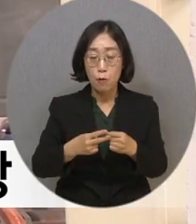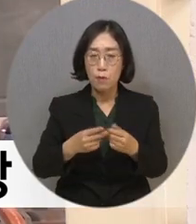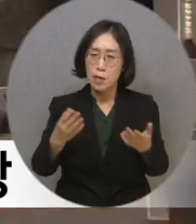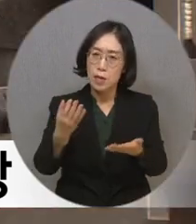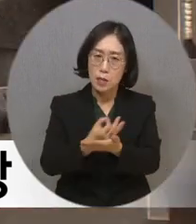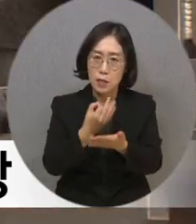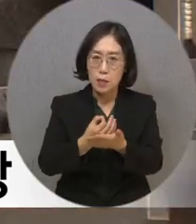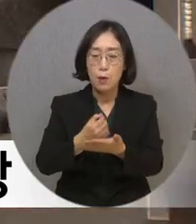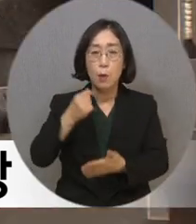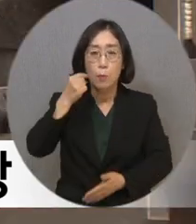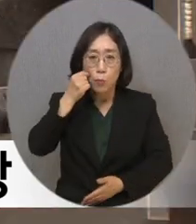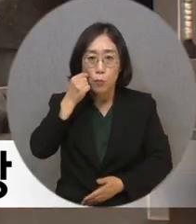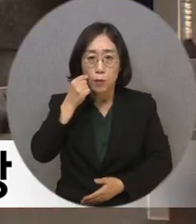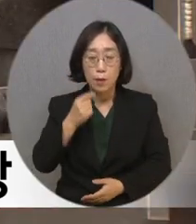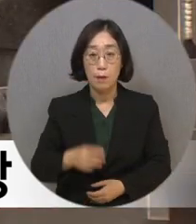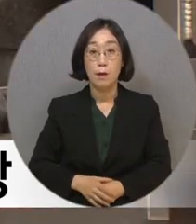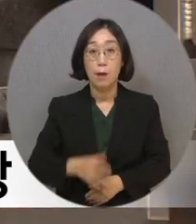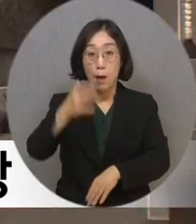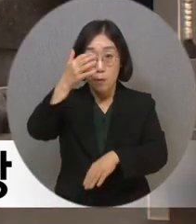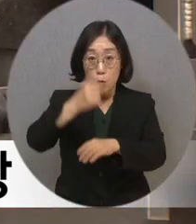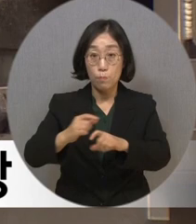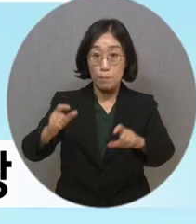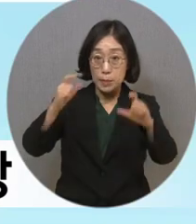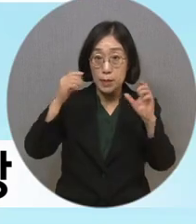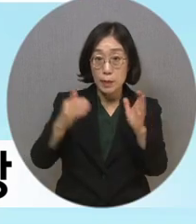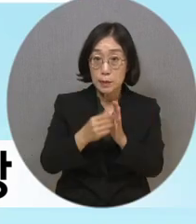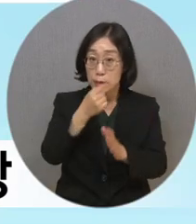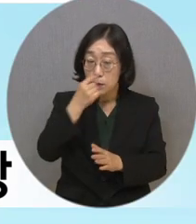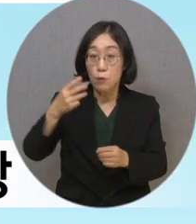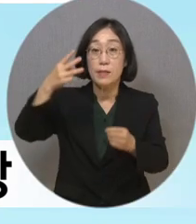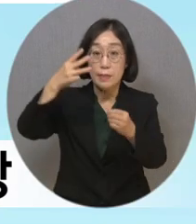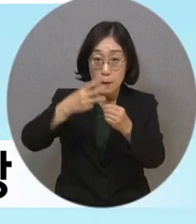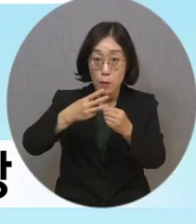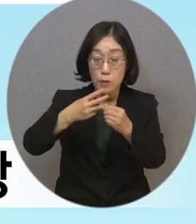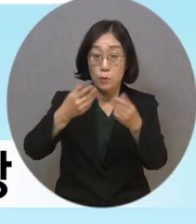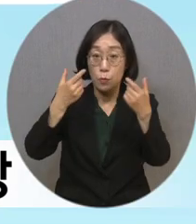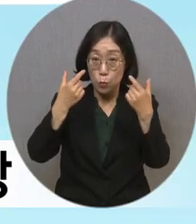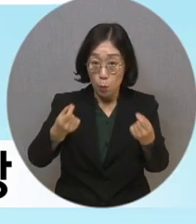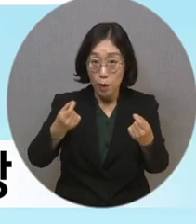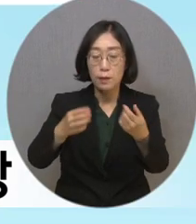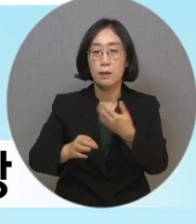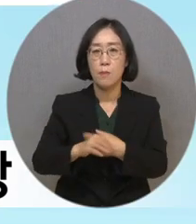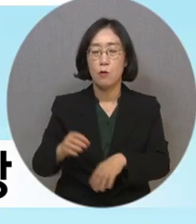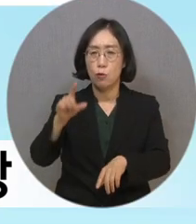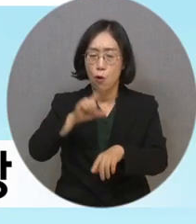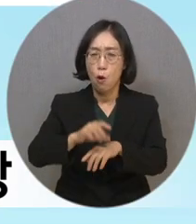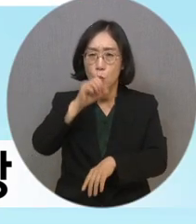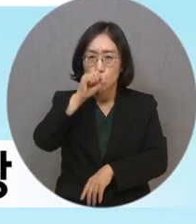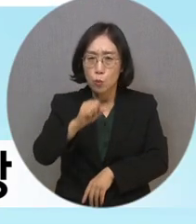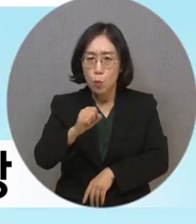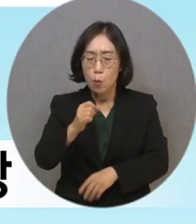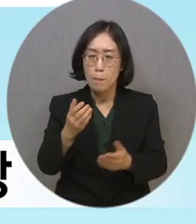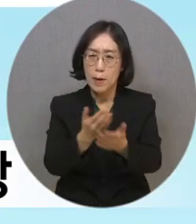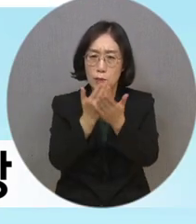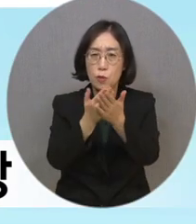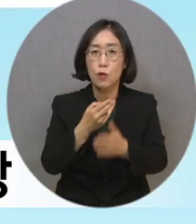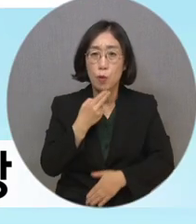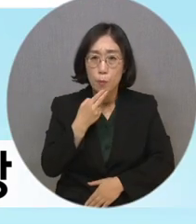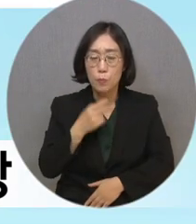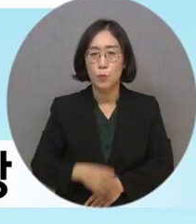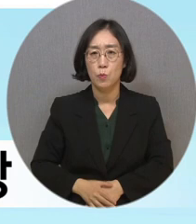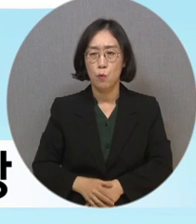판정을 받은 후 세 번째 평가 결과도 근로능력 없음인 경우 호전 가능성이 높은 경증 질환자 외에는